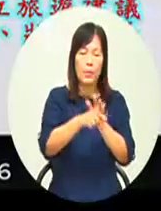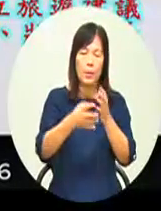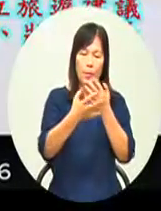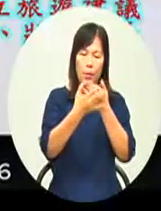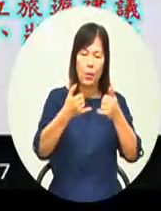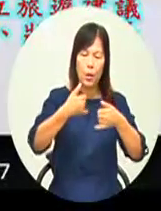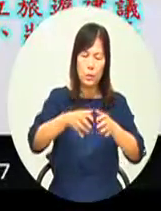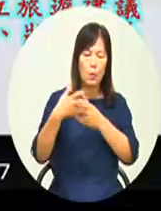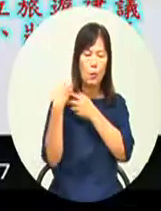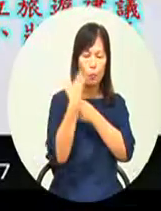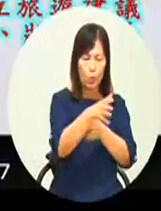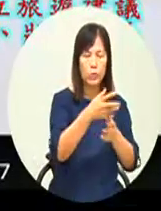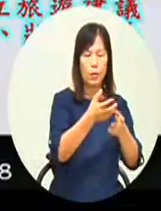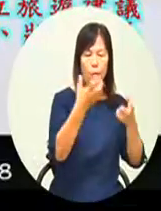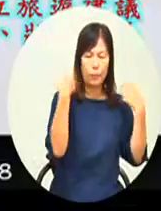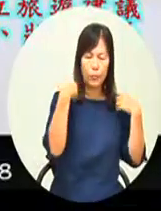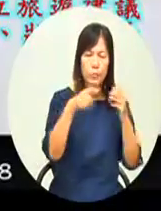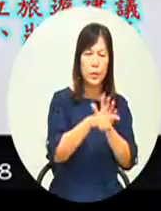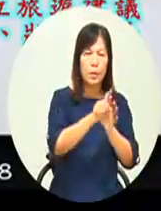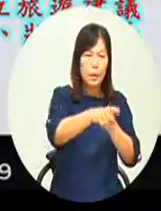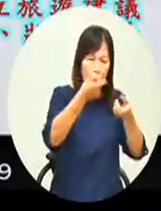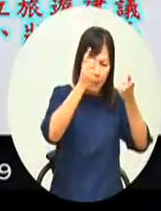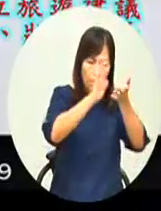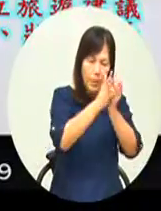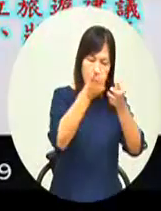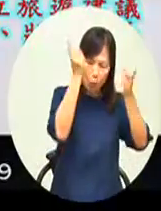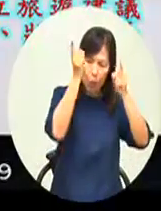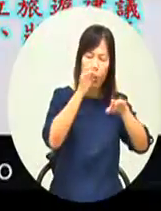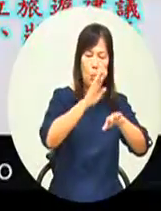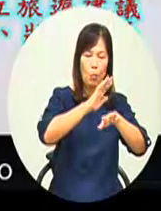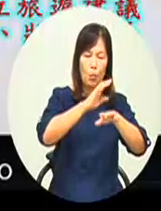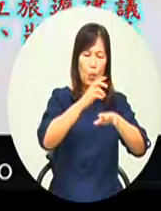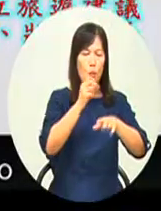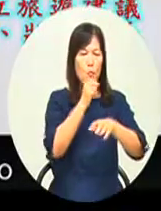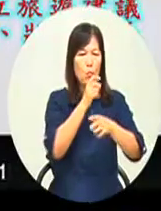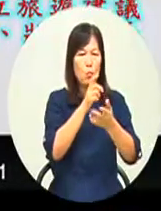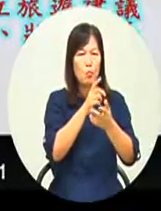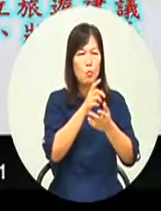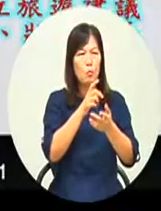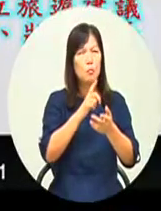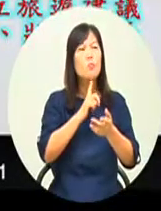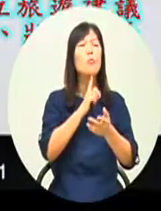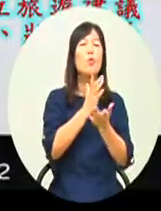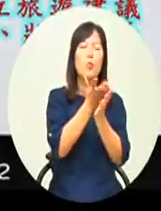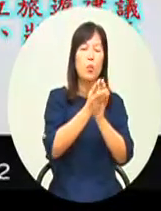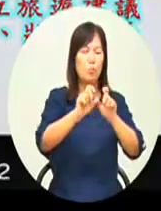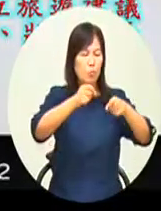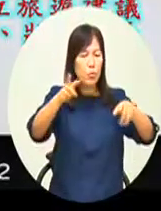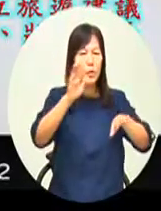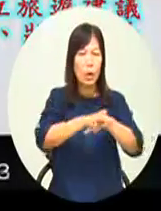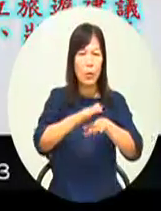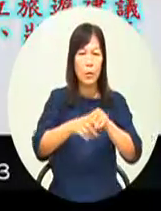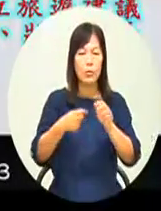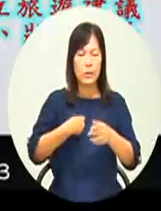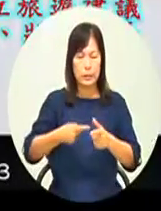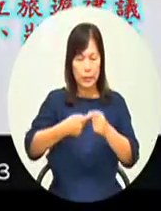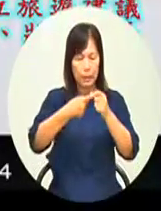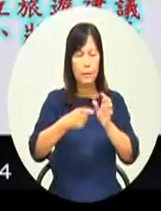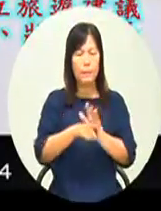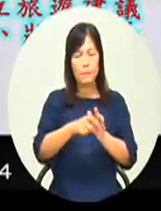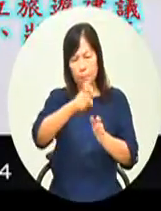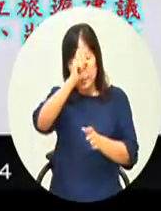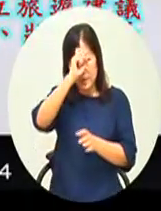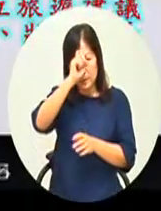给他们试试看，说不定他们会玩出一些东西来。好，这个是我一个建议啦。好，所以第一个我们希望可以